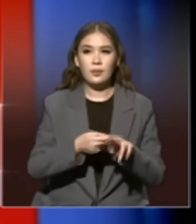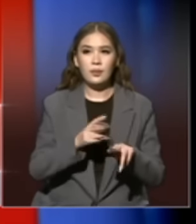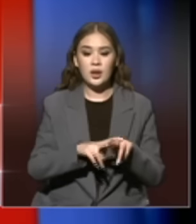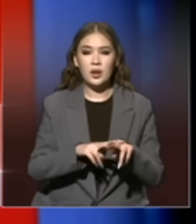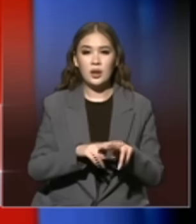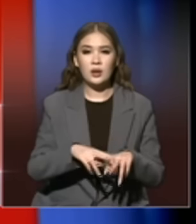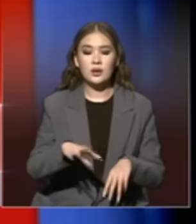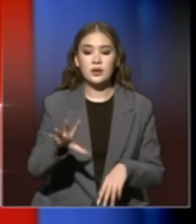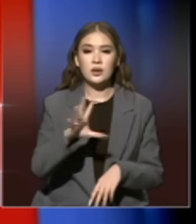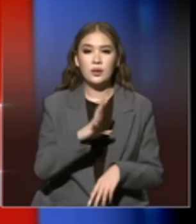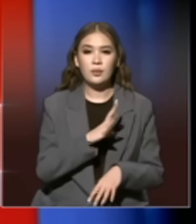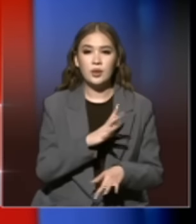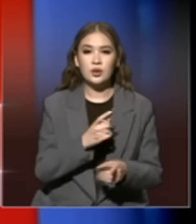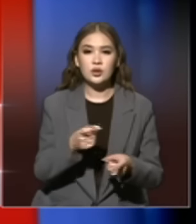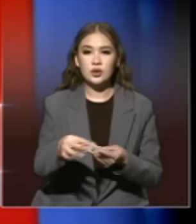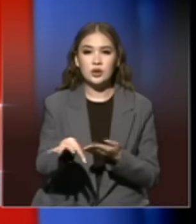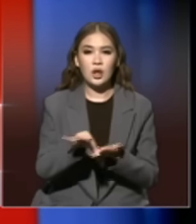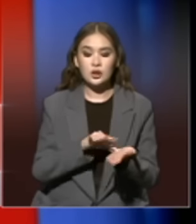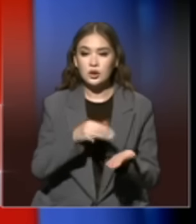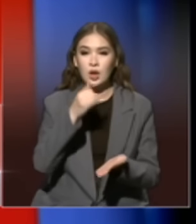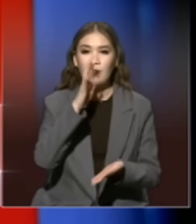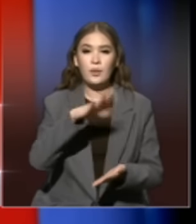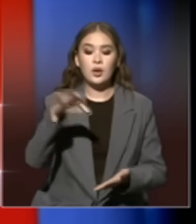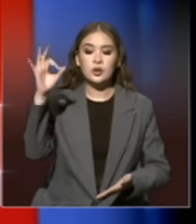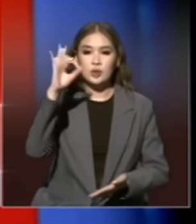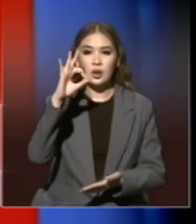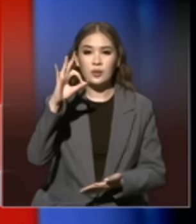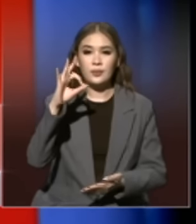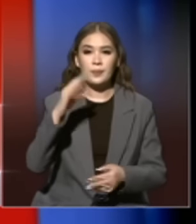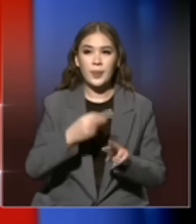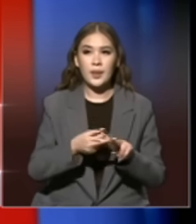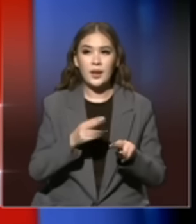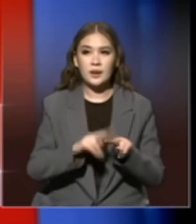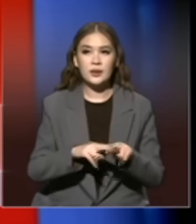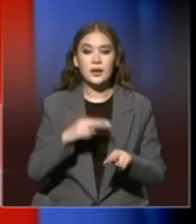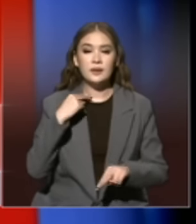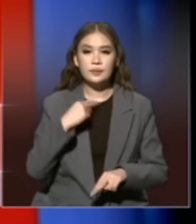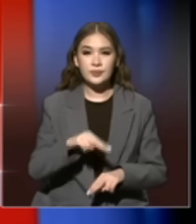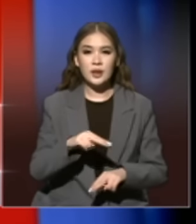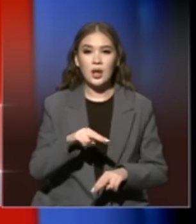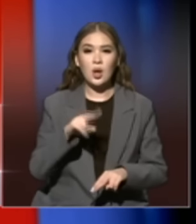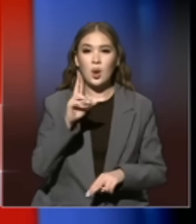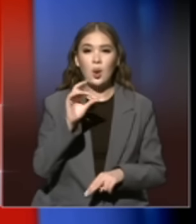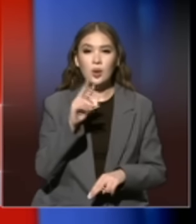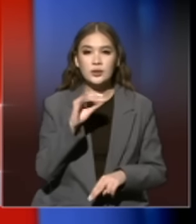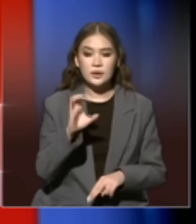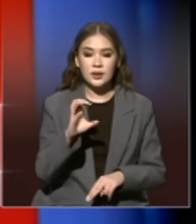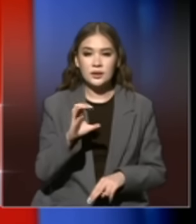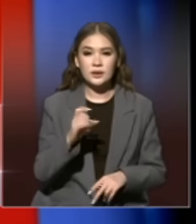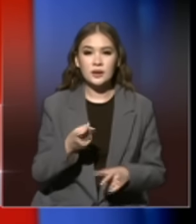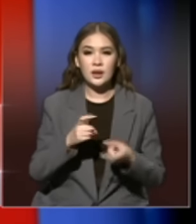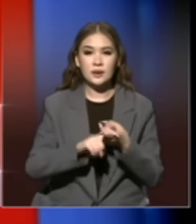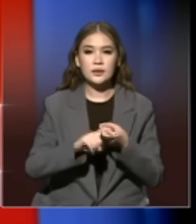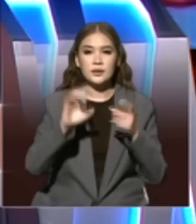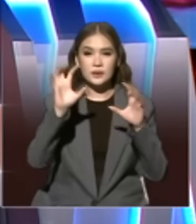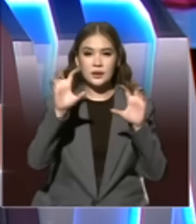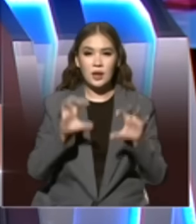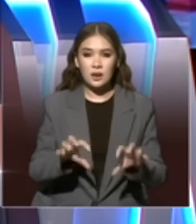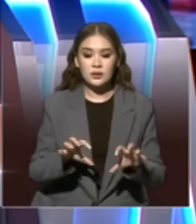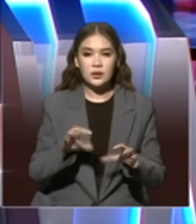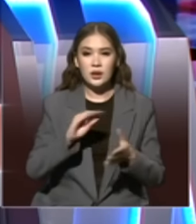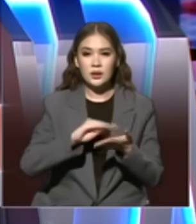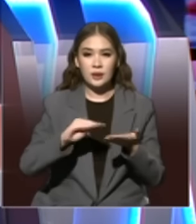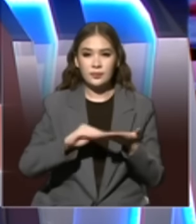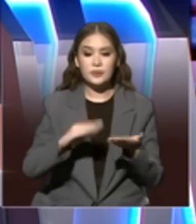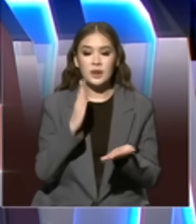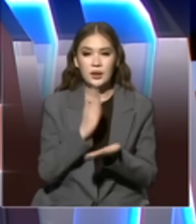іс қой. Бірден қазір біз айтқанмен де ешкімде қылмыстық процессуалдық кодекстің жаңағы заңында жазылған